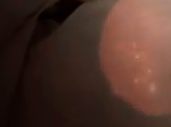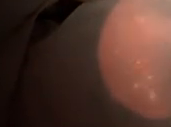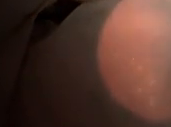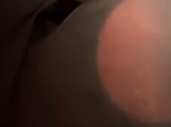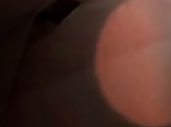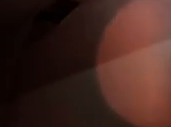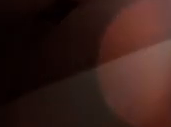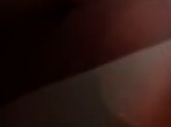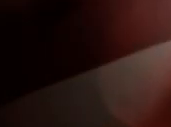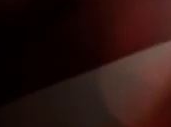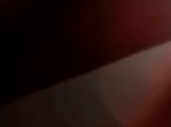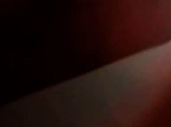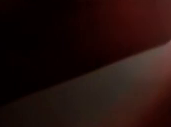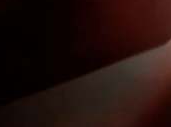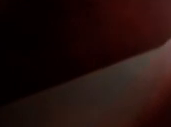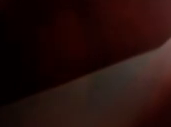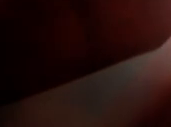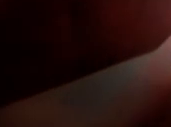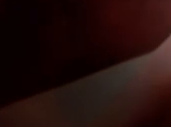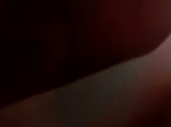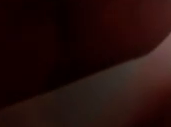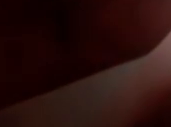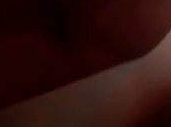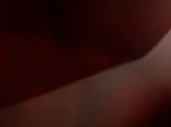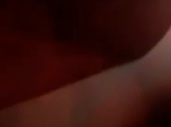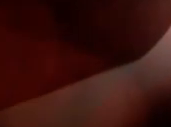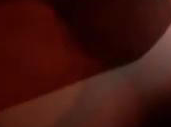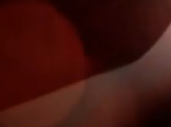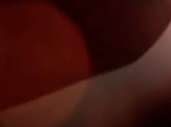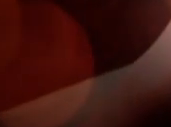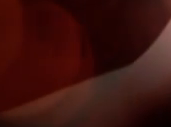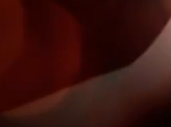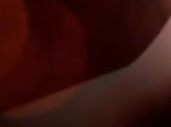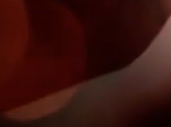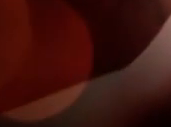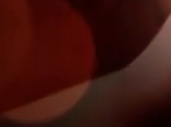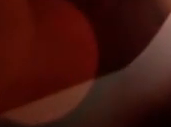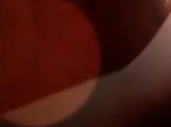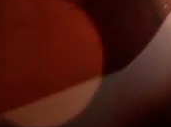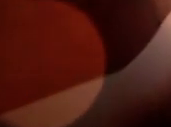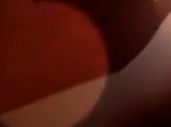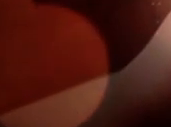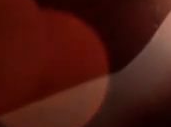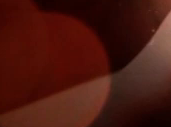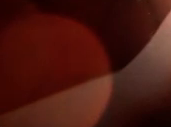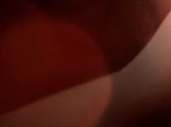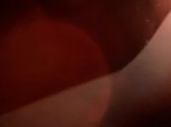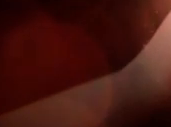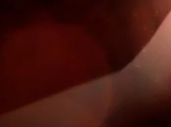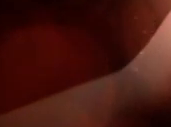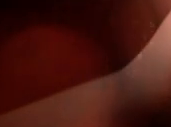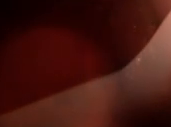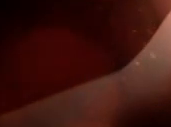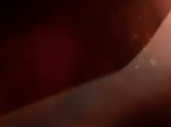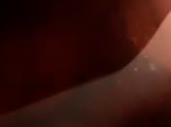عليه وسلم اذهبوا بنا مصلح بينهم رواه